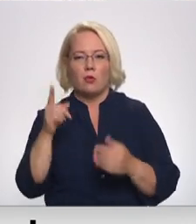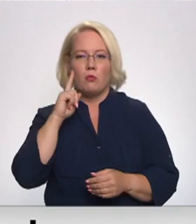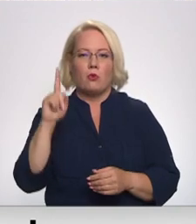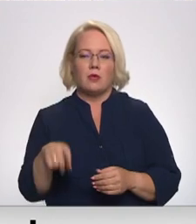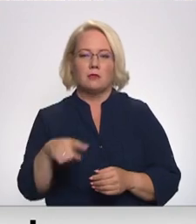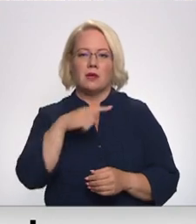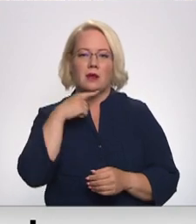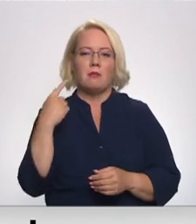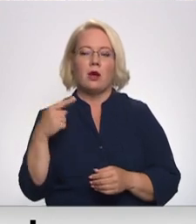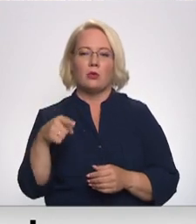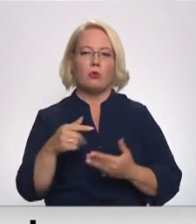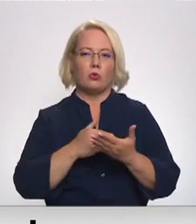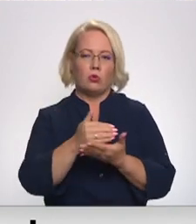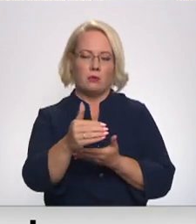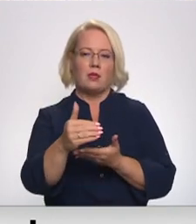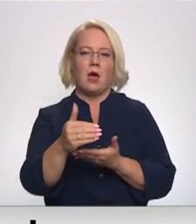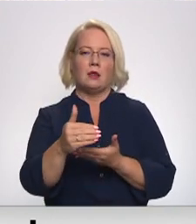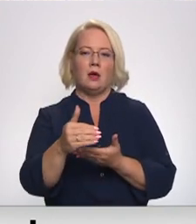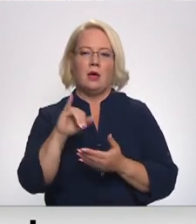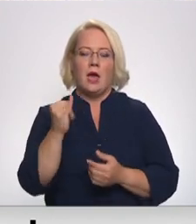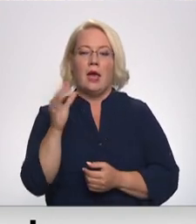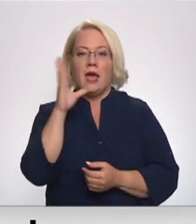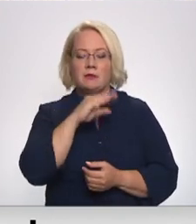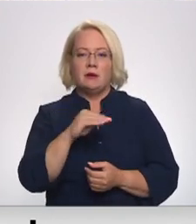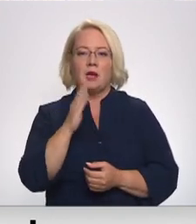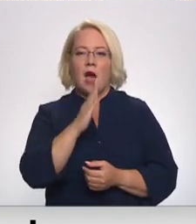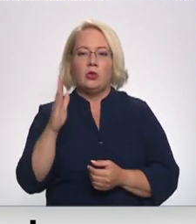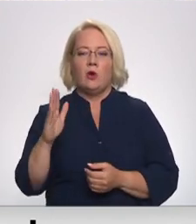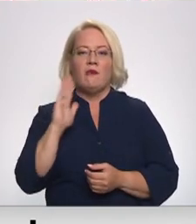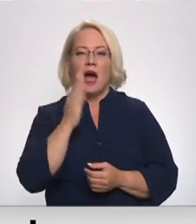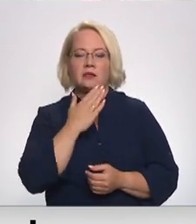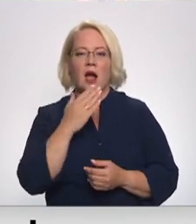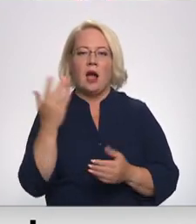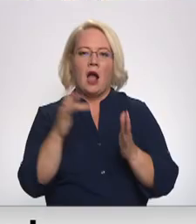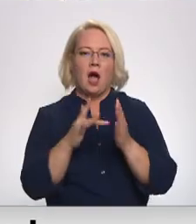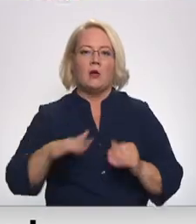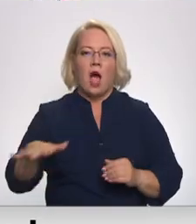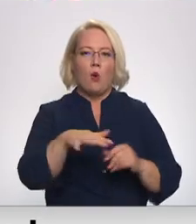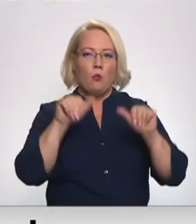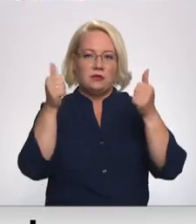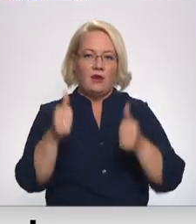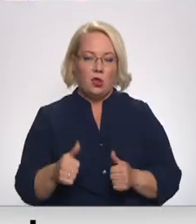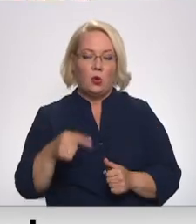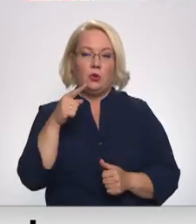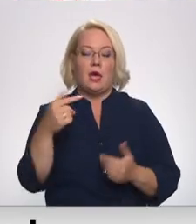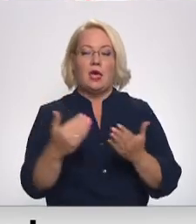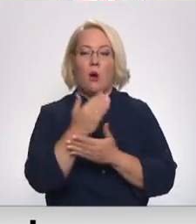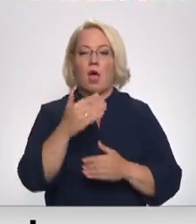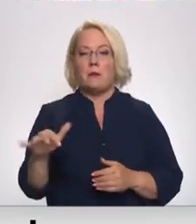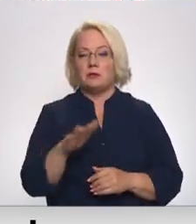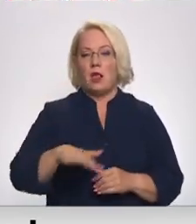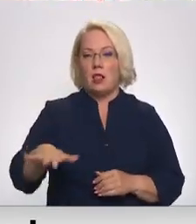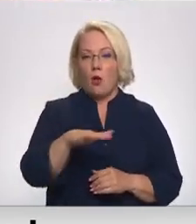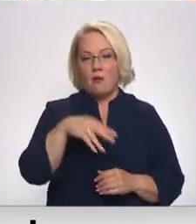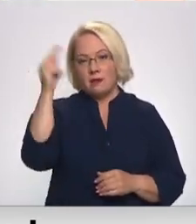labprāt gribētos tā to turpināt. Ja iespējams, varbūt katru vasaru pa laukumam. Jaunajā Siguldas basketbola laukumā varēs trenēties ik